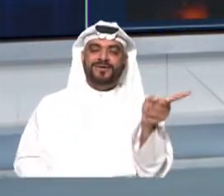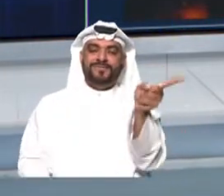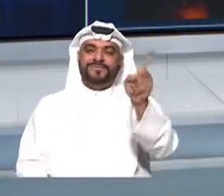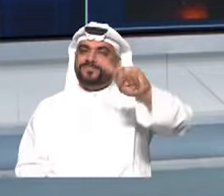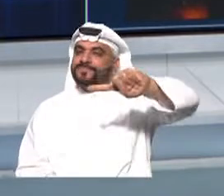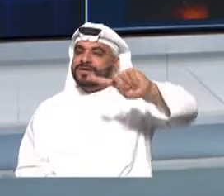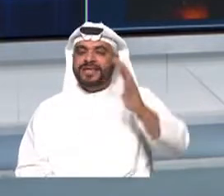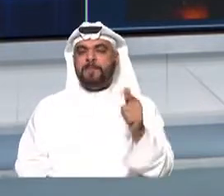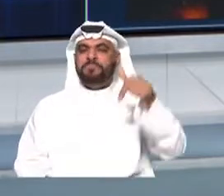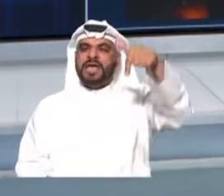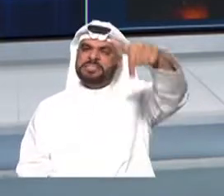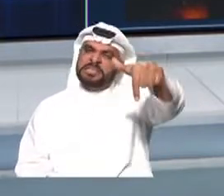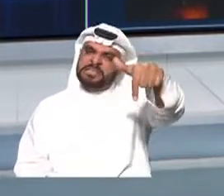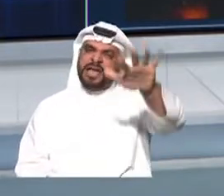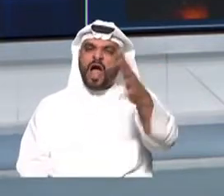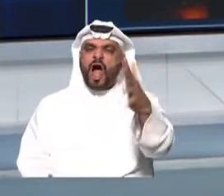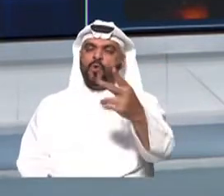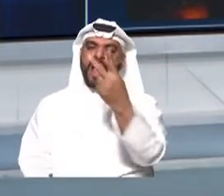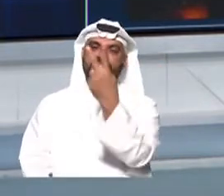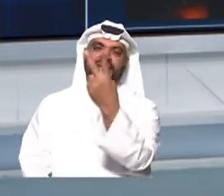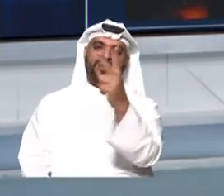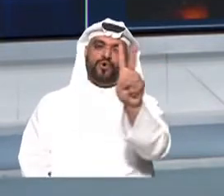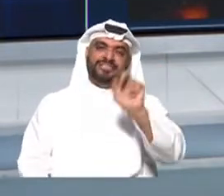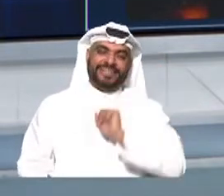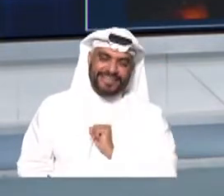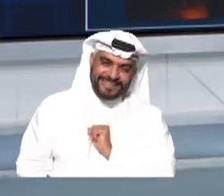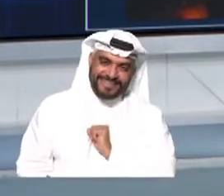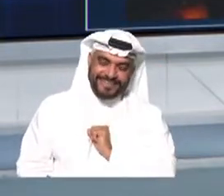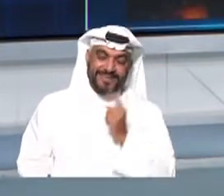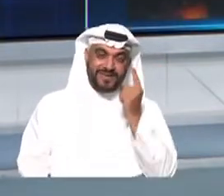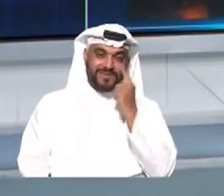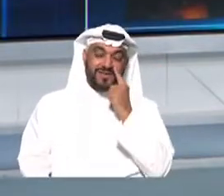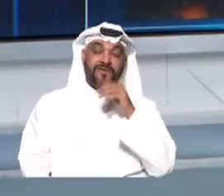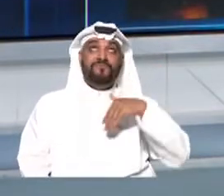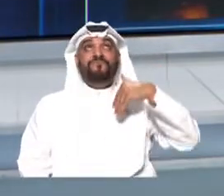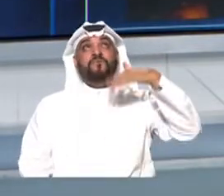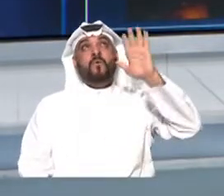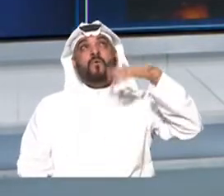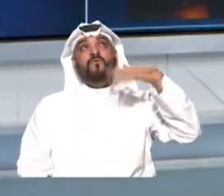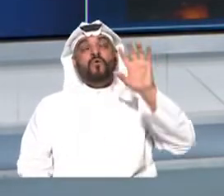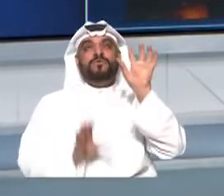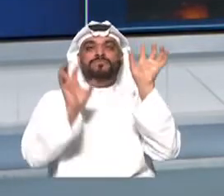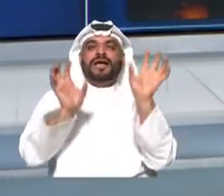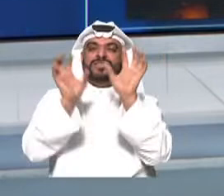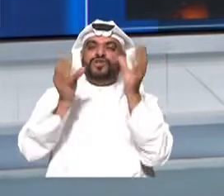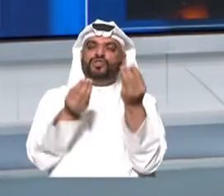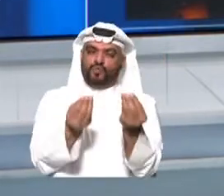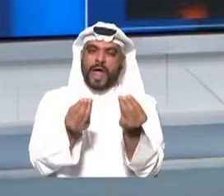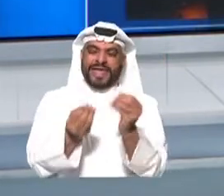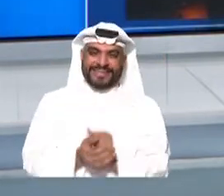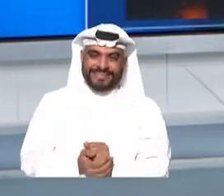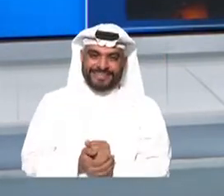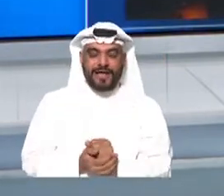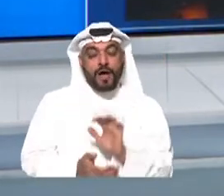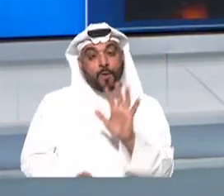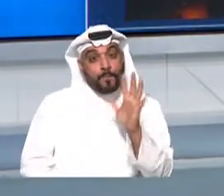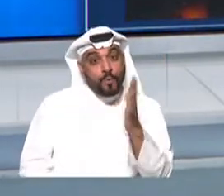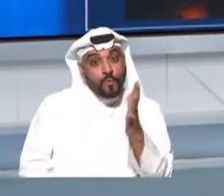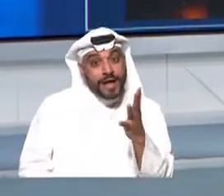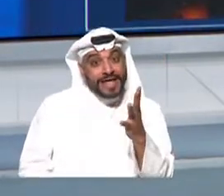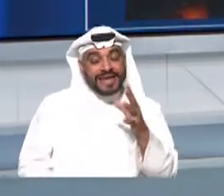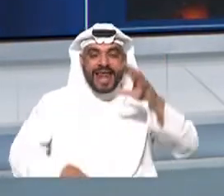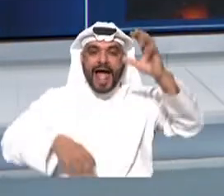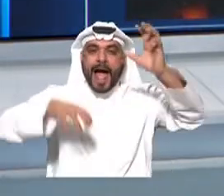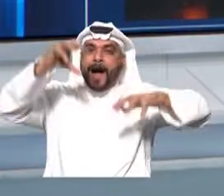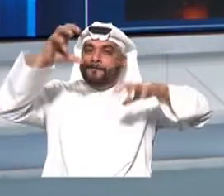بين 6 إلى 22 كيلومتر في الساعة، وتظهر بعض السحب المتفرقة. وأيضا أعزائي المشاهدين، فرص أمطار الخير